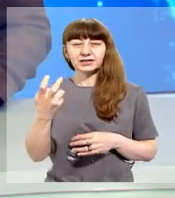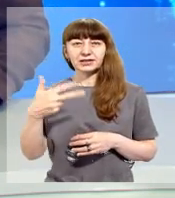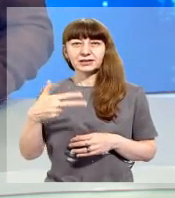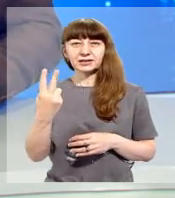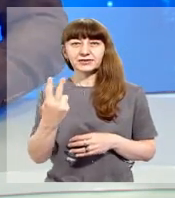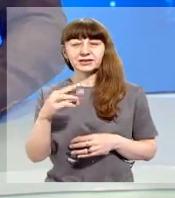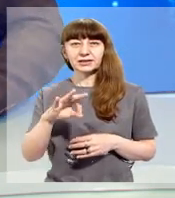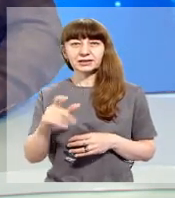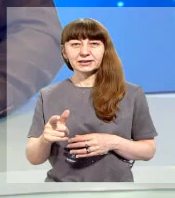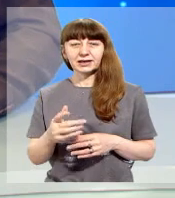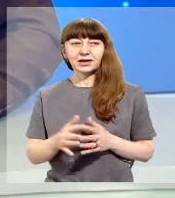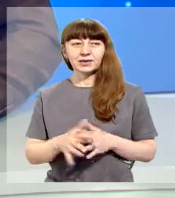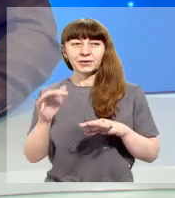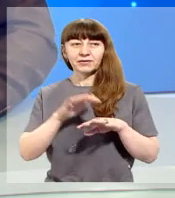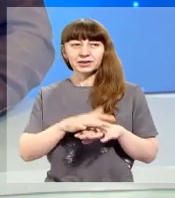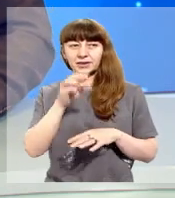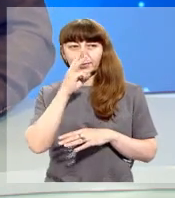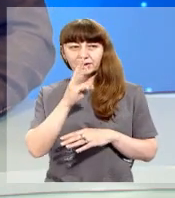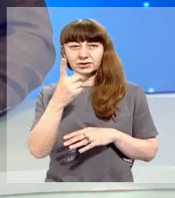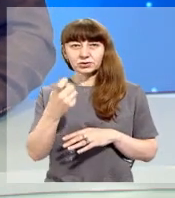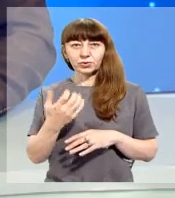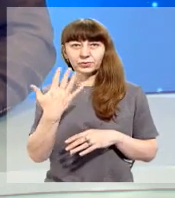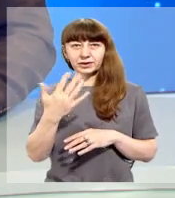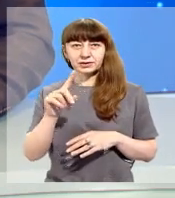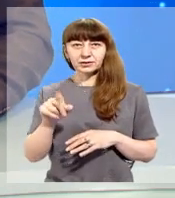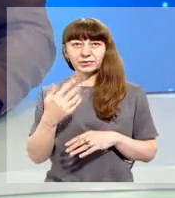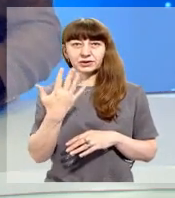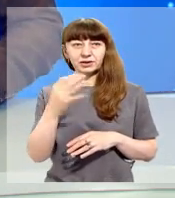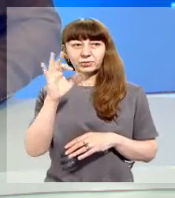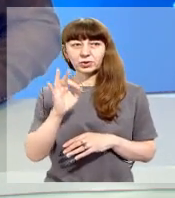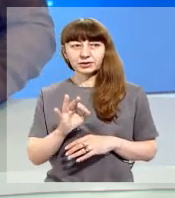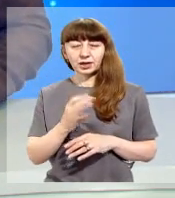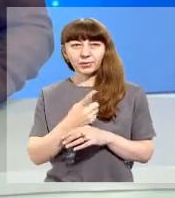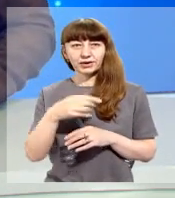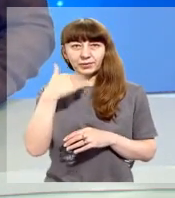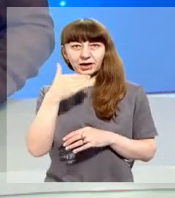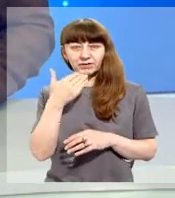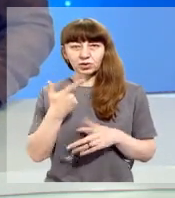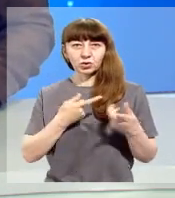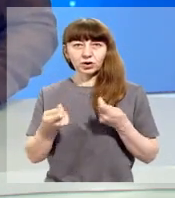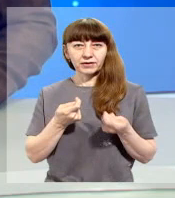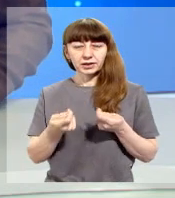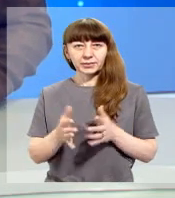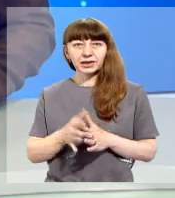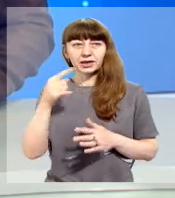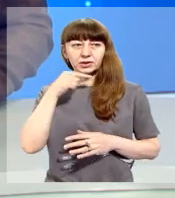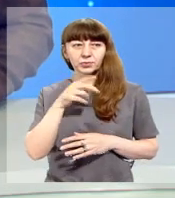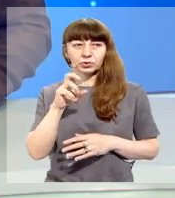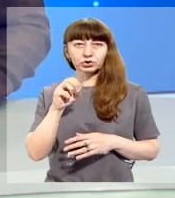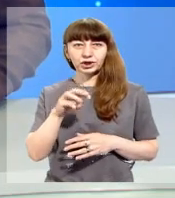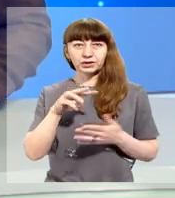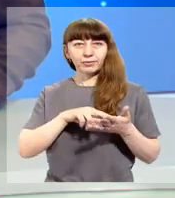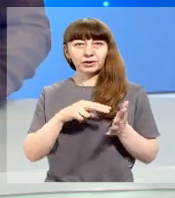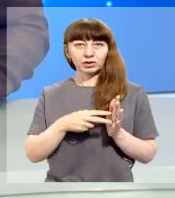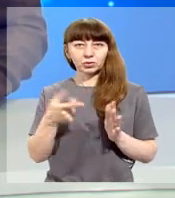индексі 105,15 пайызға тен. Бұл жөнінде экономика және бюджеттік жоспарлау басқармасының басшысы Гүлбара Мұсағазина